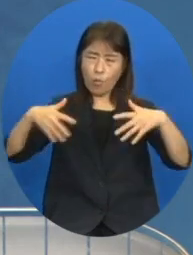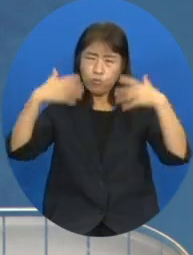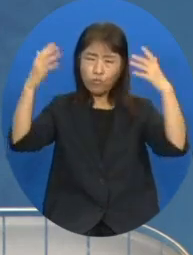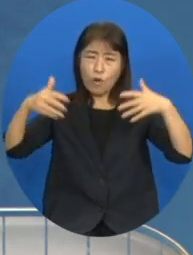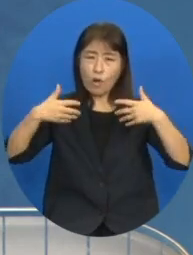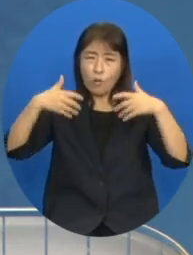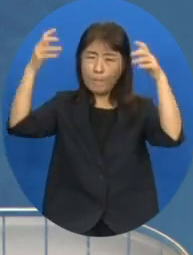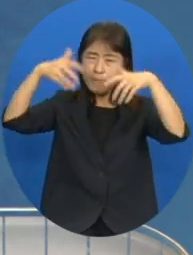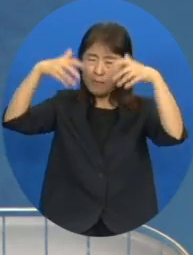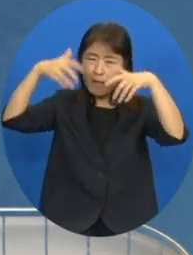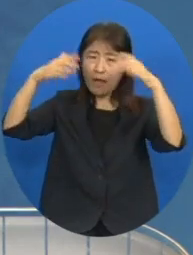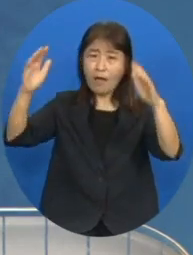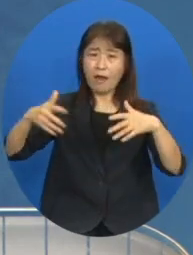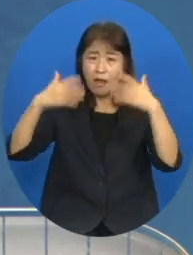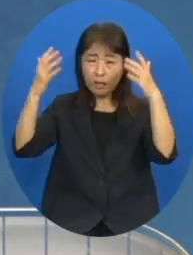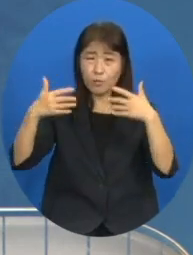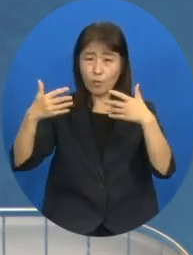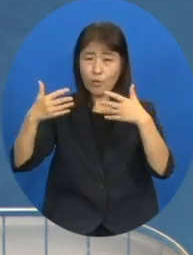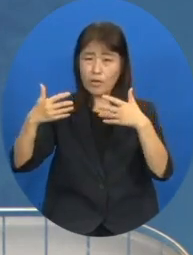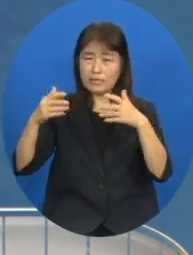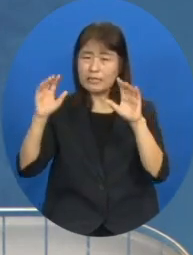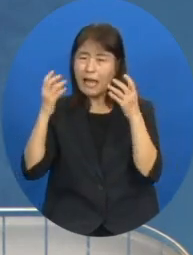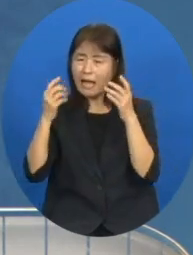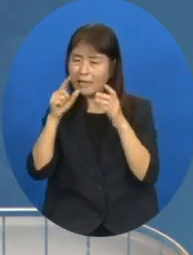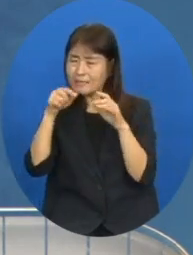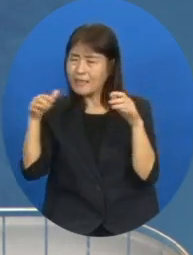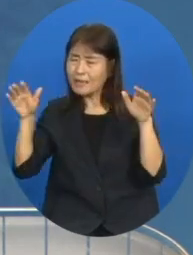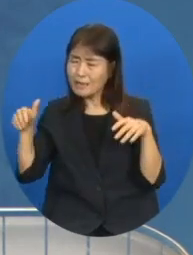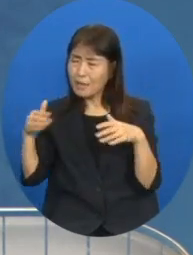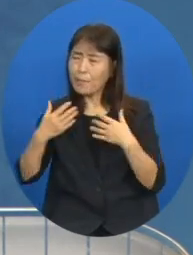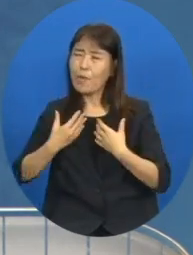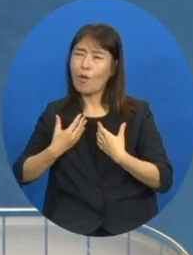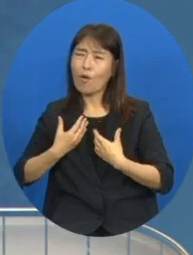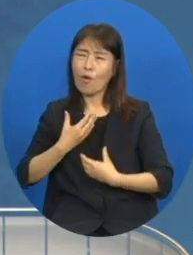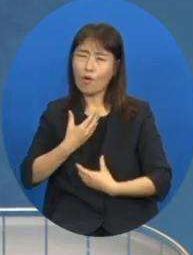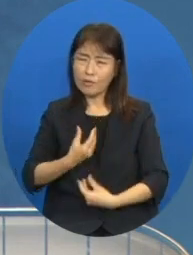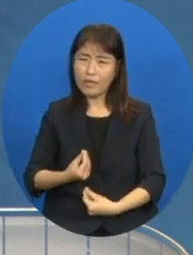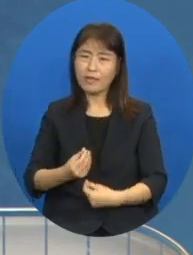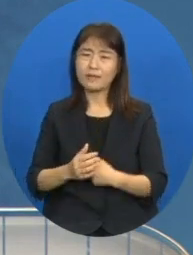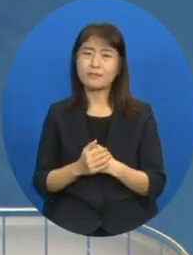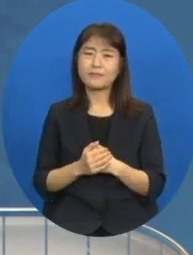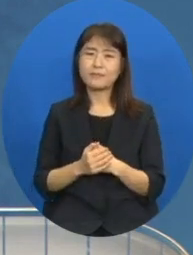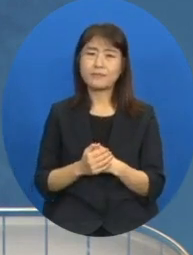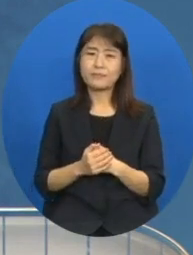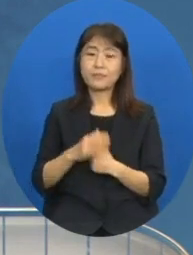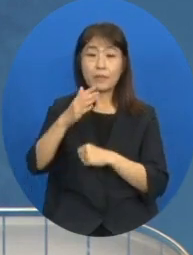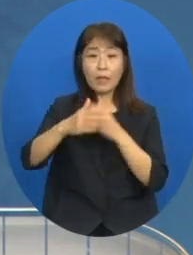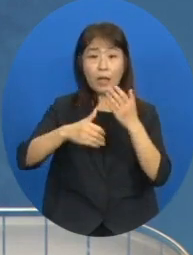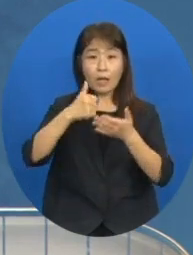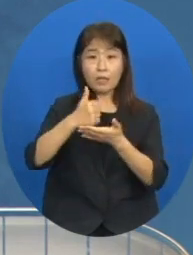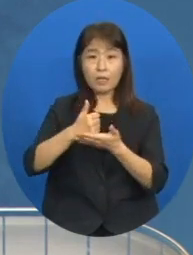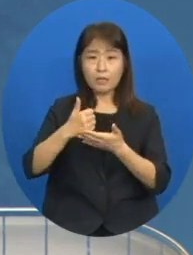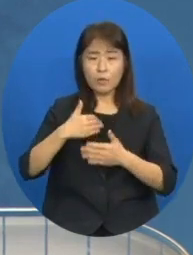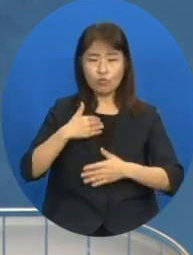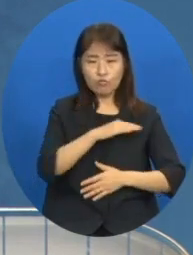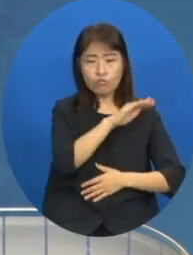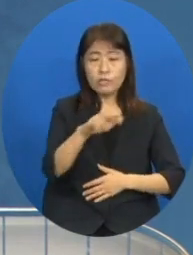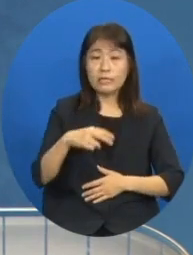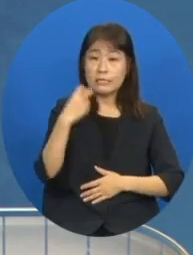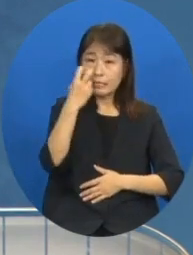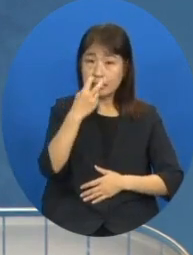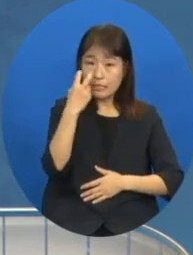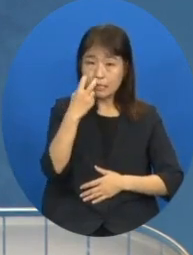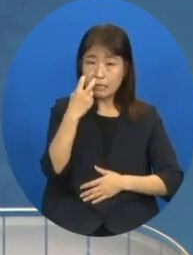그 새끼는 그렇게 편안할 수가 없어요. 그러니까 하나님이 우리를 지키고 보호하시는 데는 이